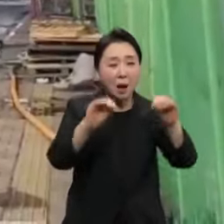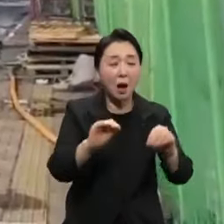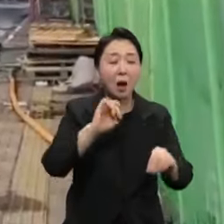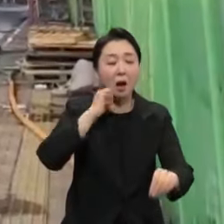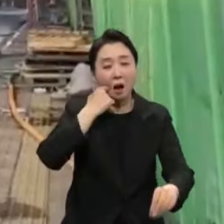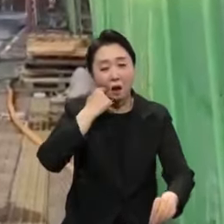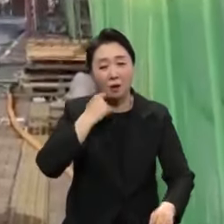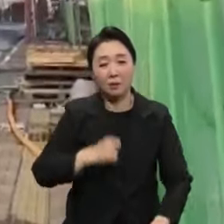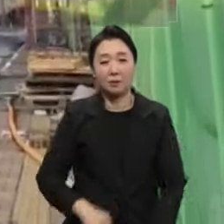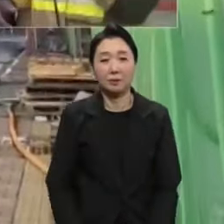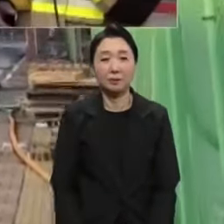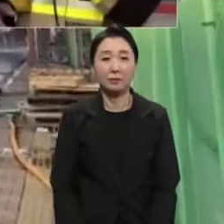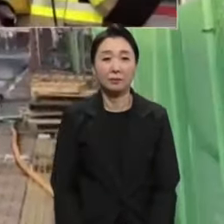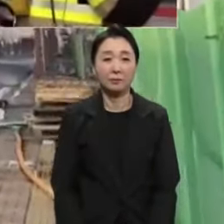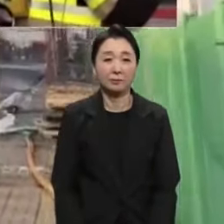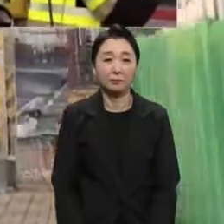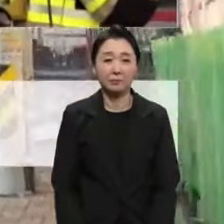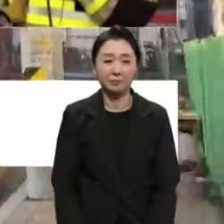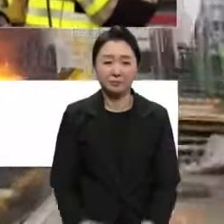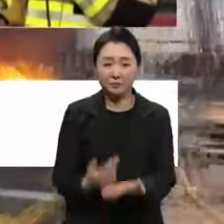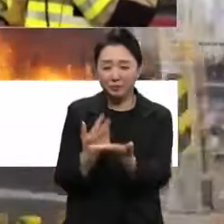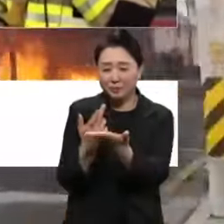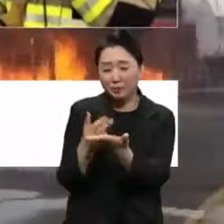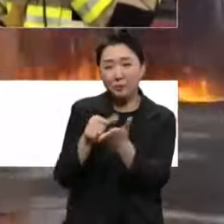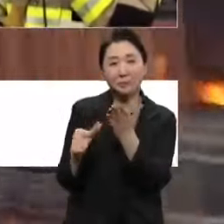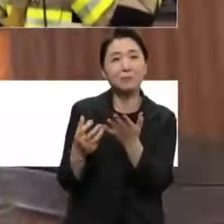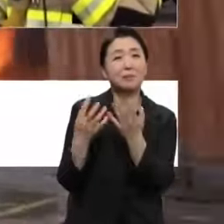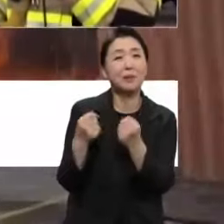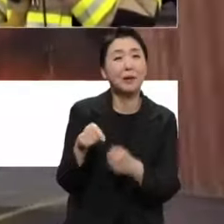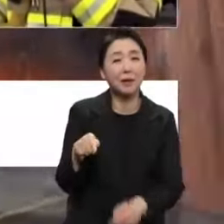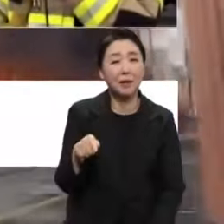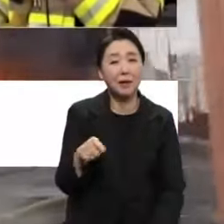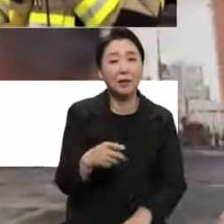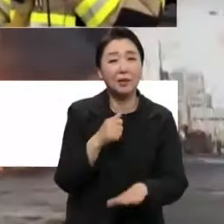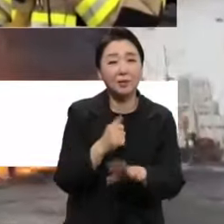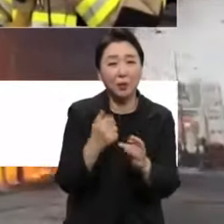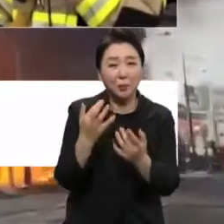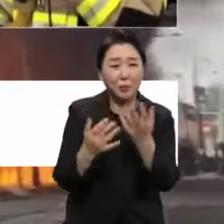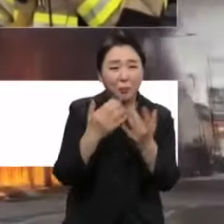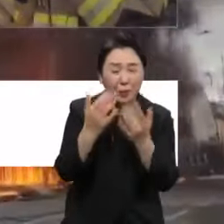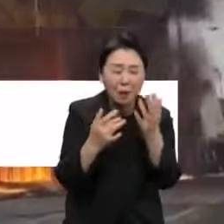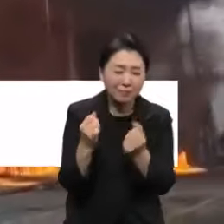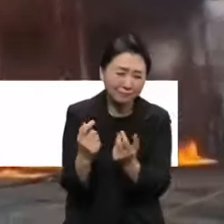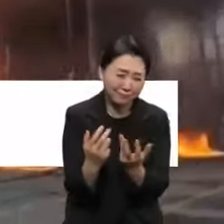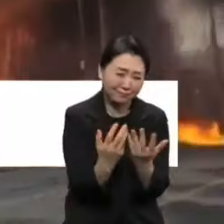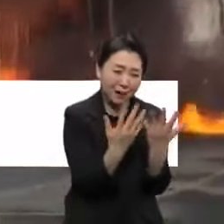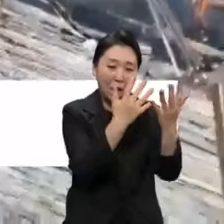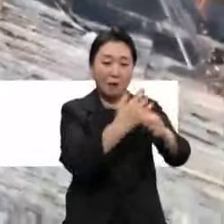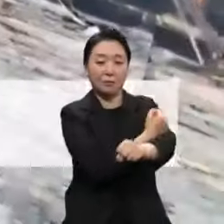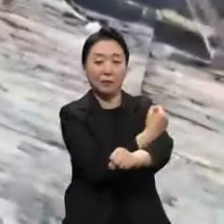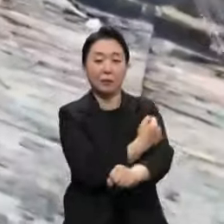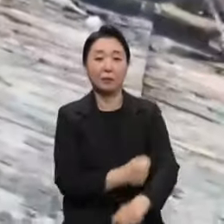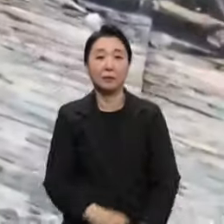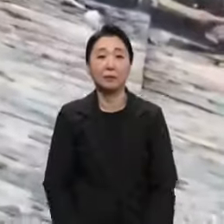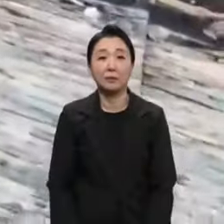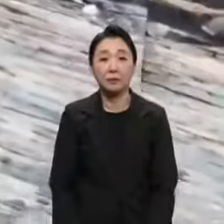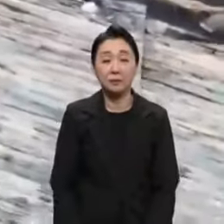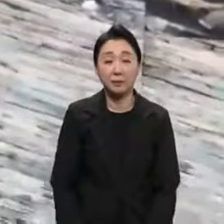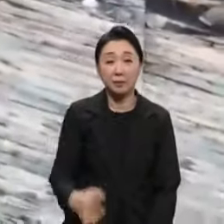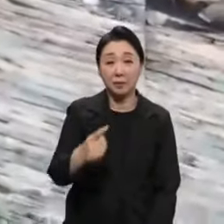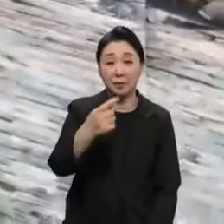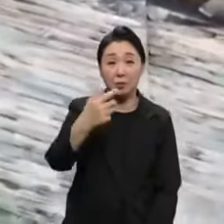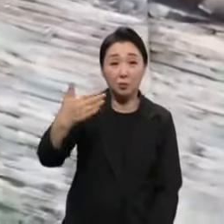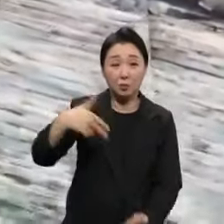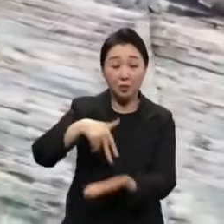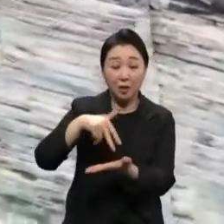어려움을 겪었습니다. 플라스틱 제품들이 많이 있어 화재 연소가 급격히 이루어지고 있는 상황이었습니다. 소방당국은 불이